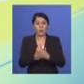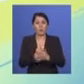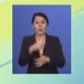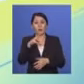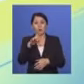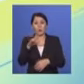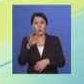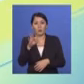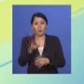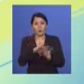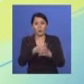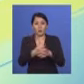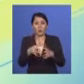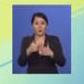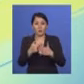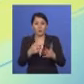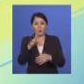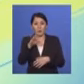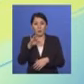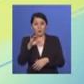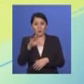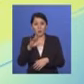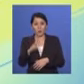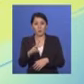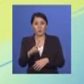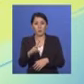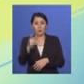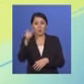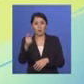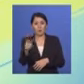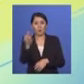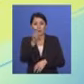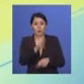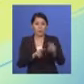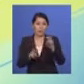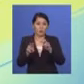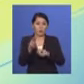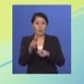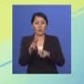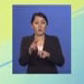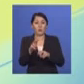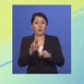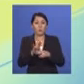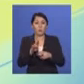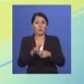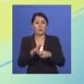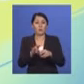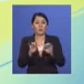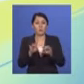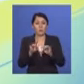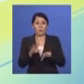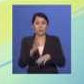құтқарушылар Горное ауылы маңындағы Жаманшоқының жартастарынан адамдарды іздеу және құзға шығу дағдыларын жетілдіретін